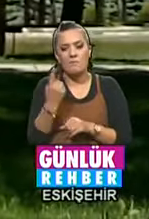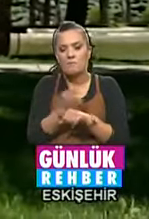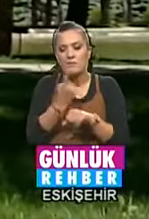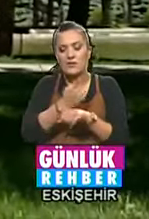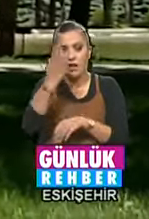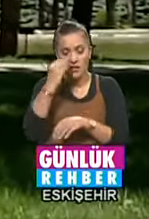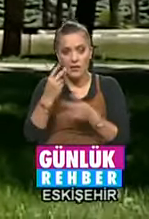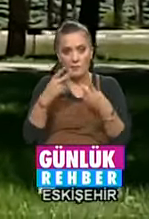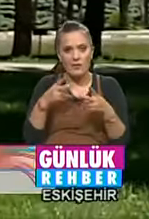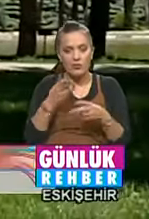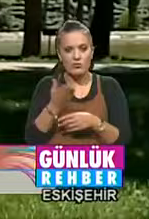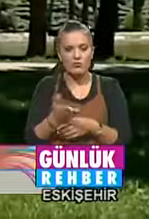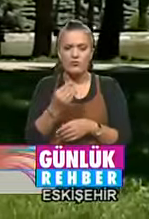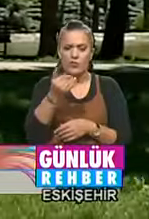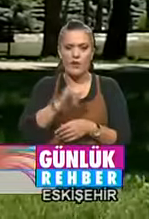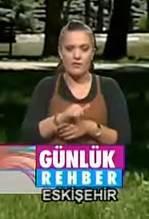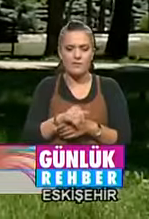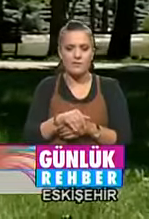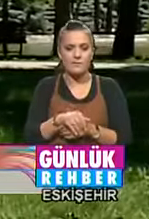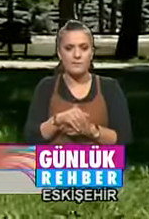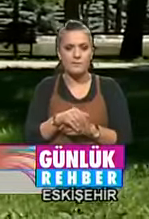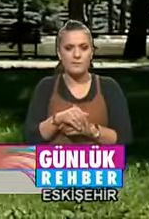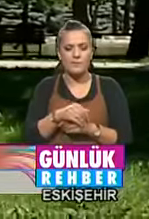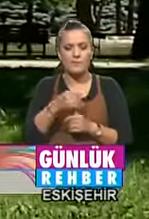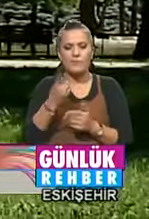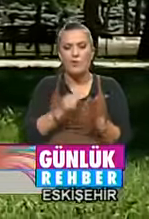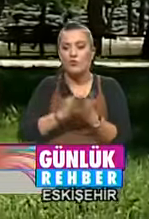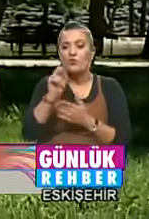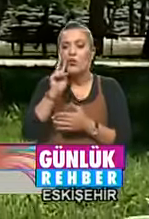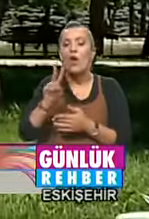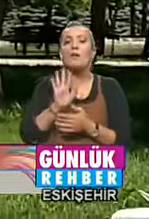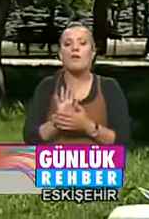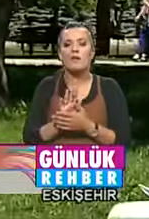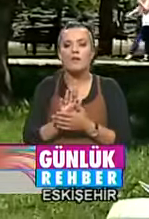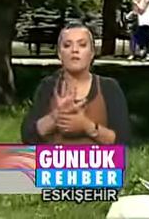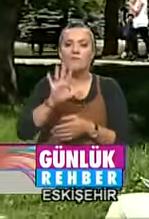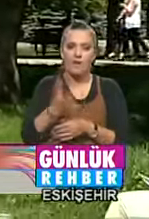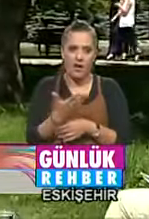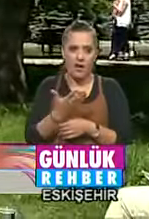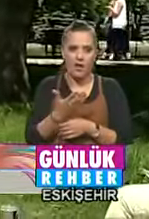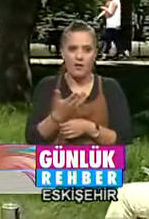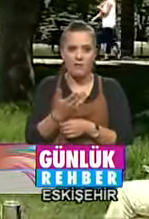şeyleri anlayabiliyorsunuz. Çok haklısınız. Yani tümünü görmeden veya